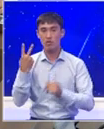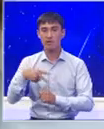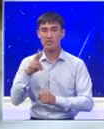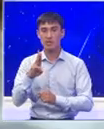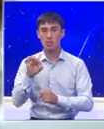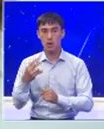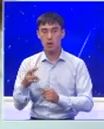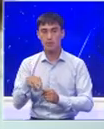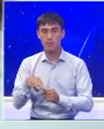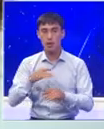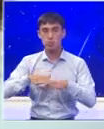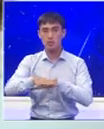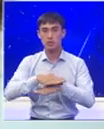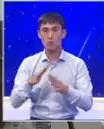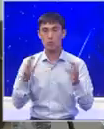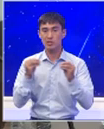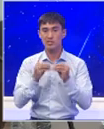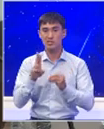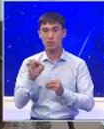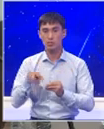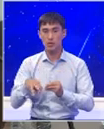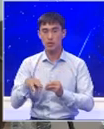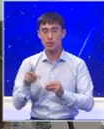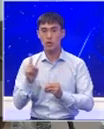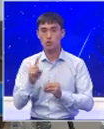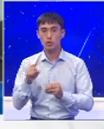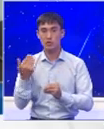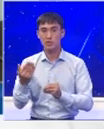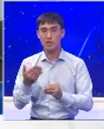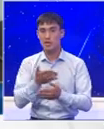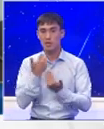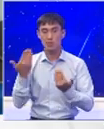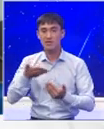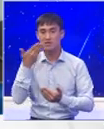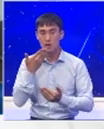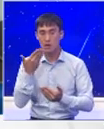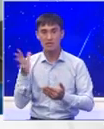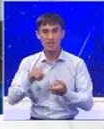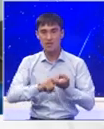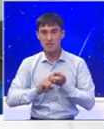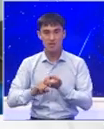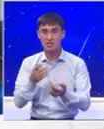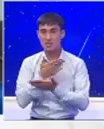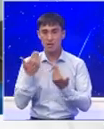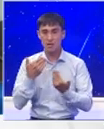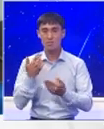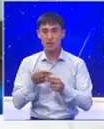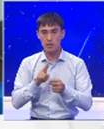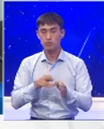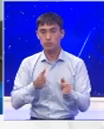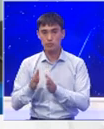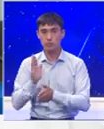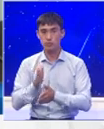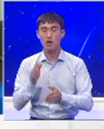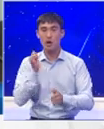друга, площадки более 10 километров. Чтобы не было ни запаха, и вся инфекция уходила далеко. Ну, в смысле, не